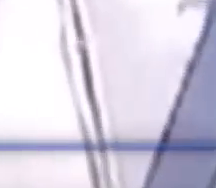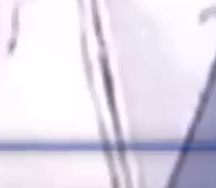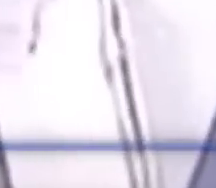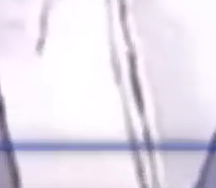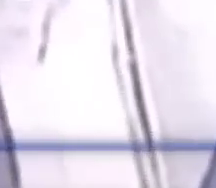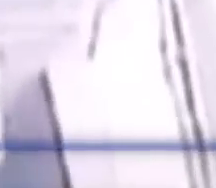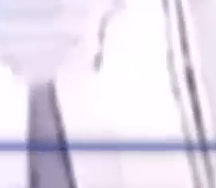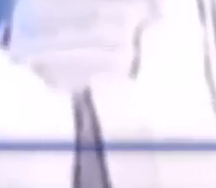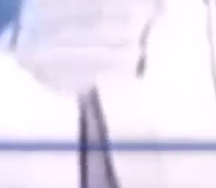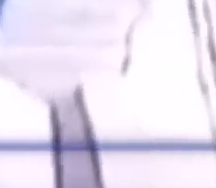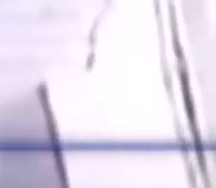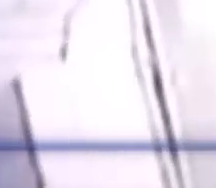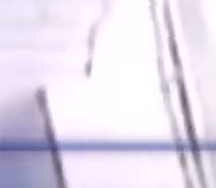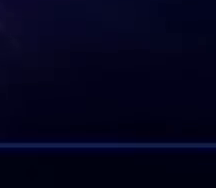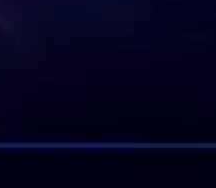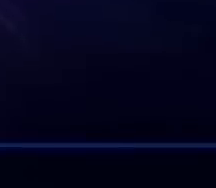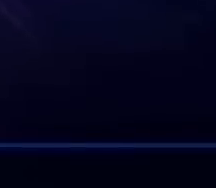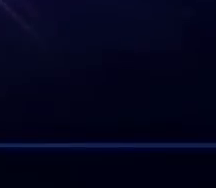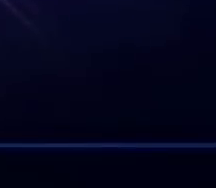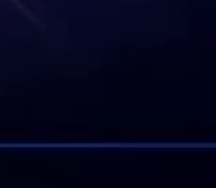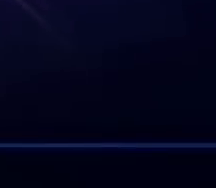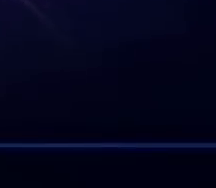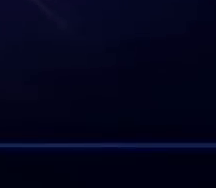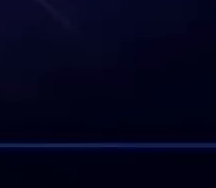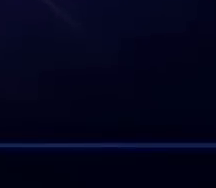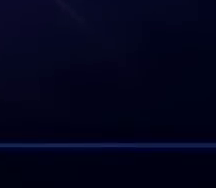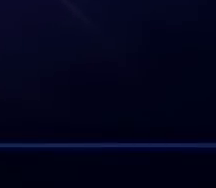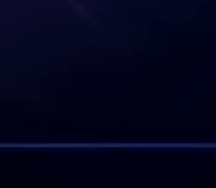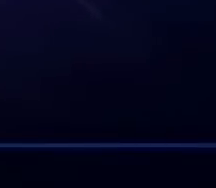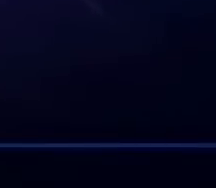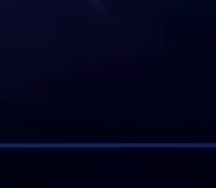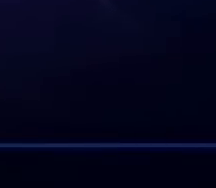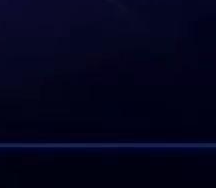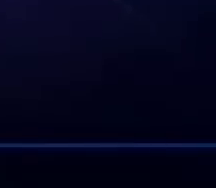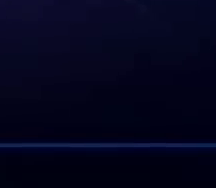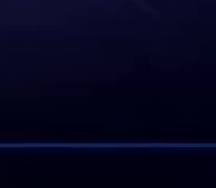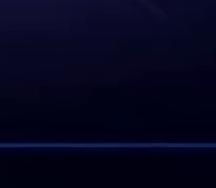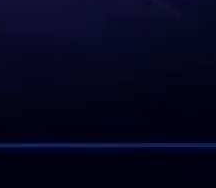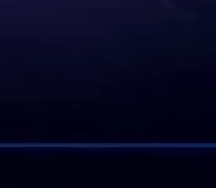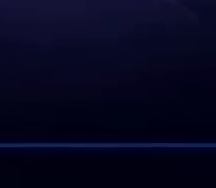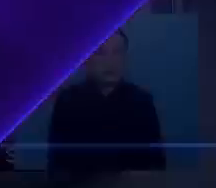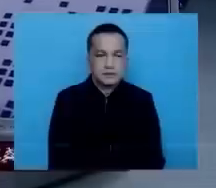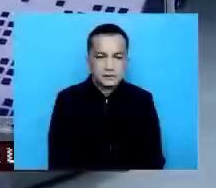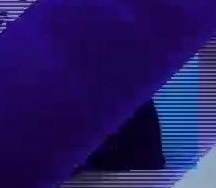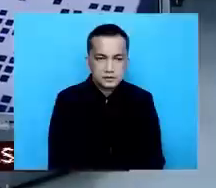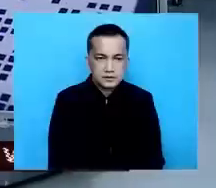At dalawang nursing students to the rescue sa isang vendor na giniritan ng leeg sa Cebu.